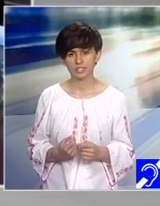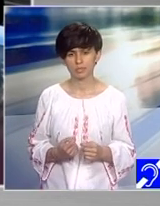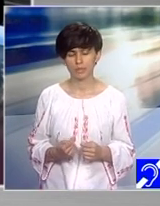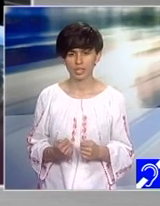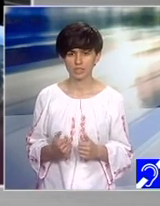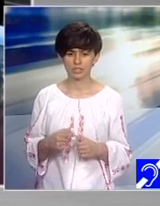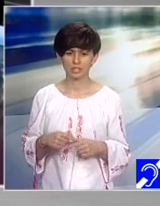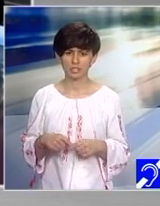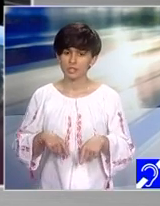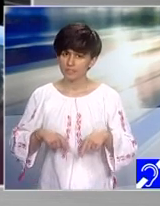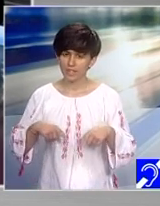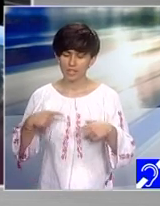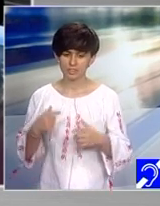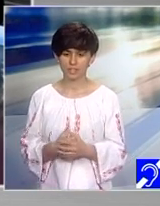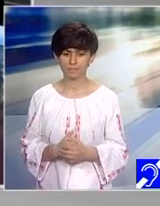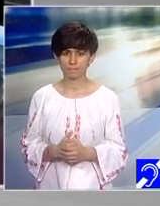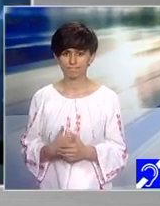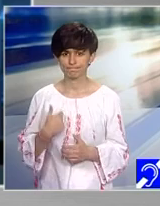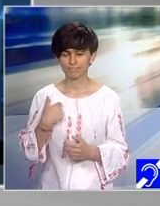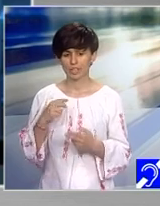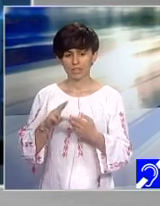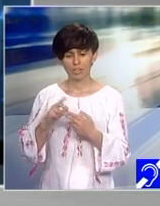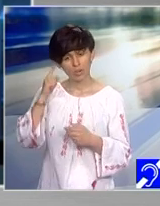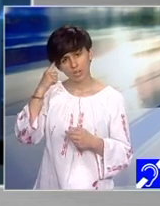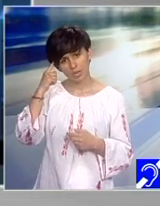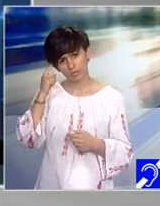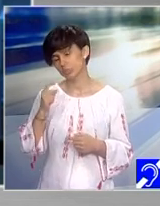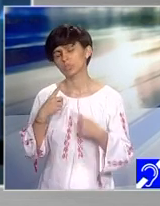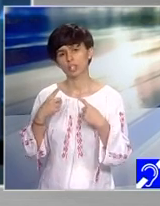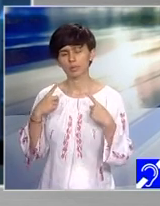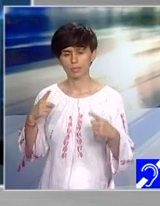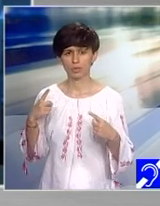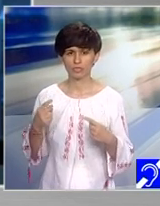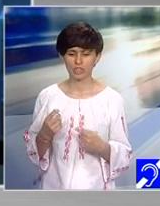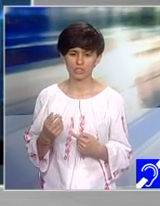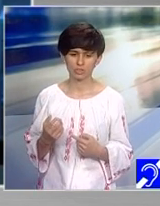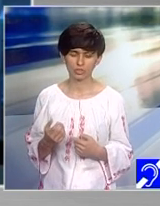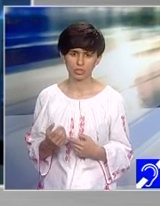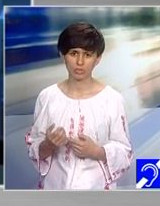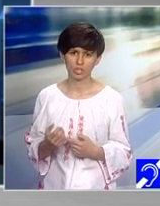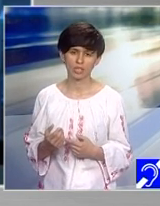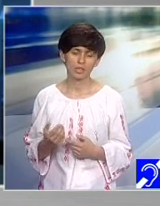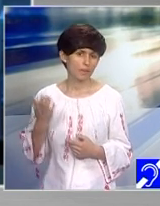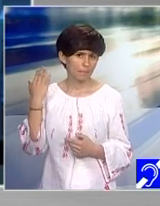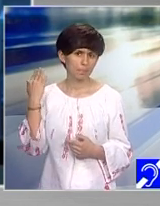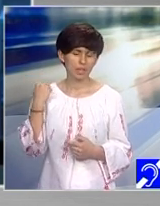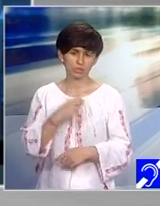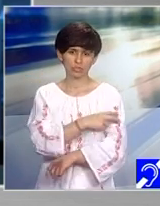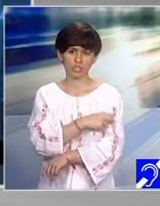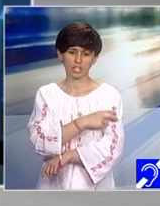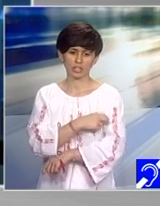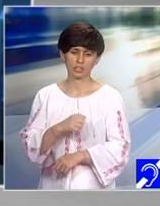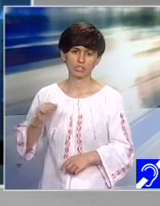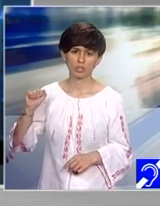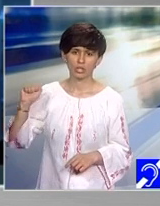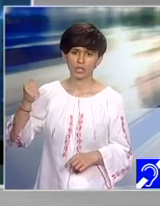figurat cursul vieții. L-am cunoscut pe profesorul Ioan Sorin Apan, profesor pe vremea aceea la liceu Andrei Șaguna din